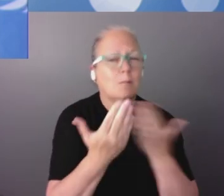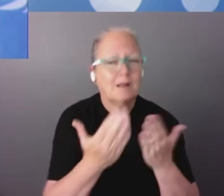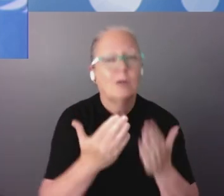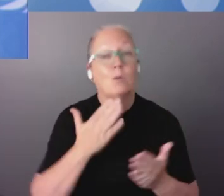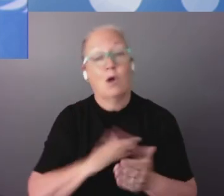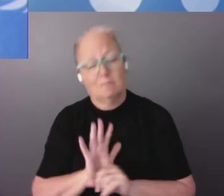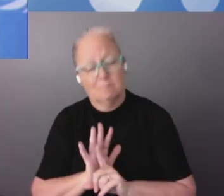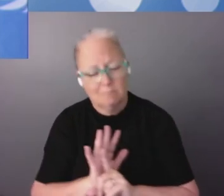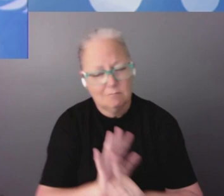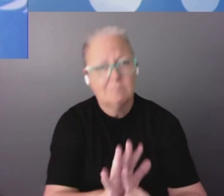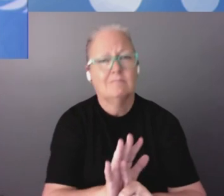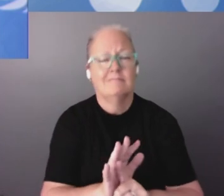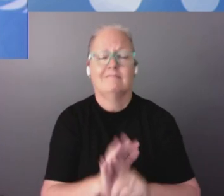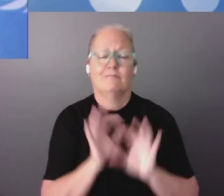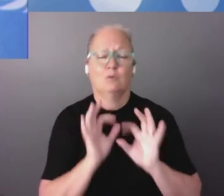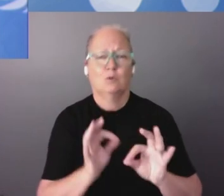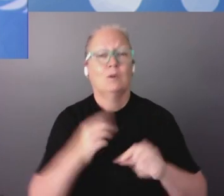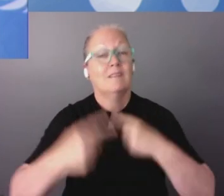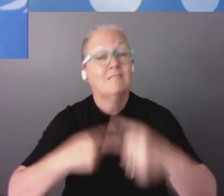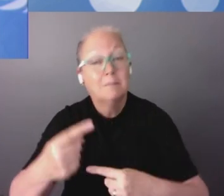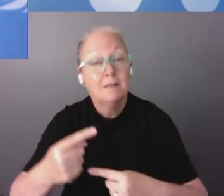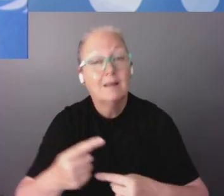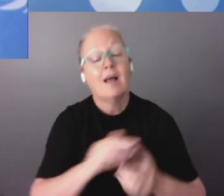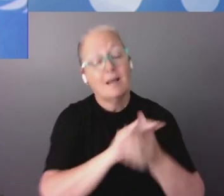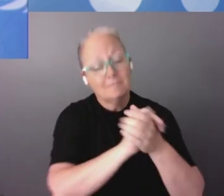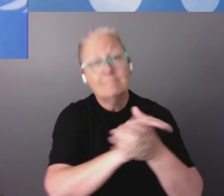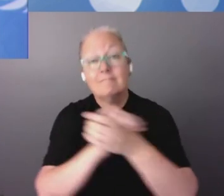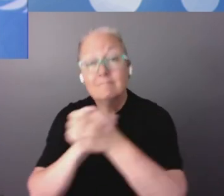个报告，所以我们正在等待。